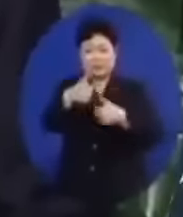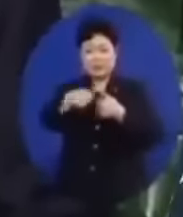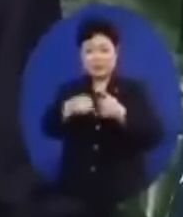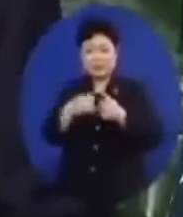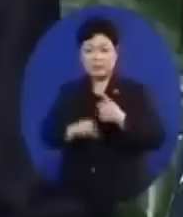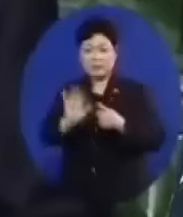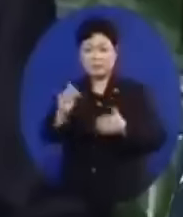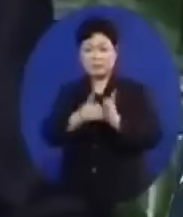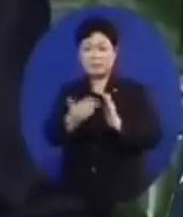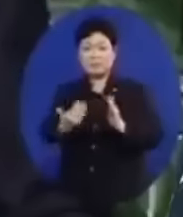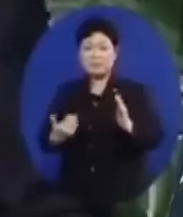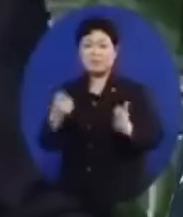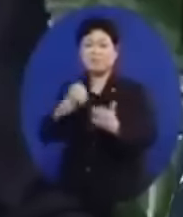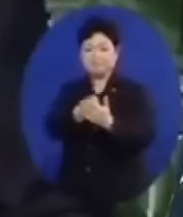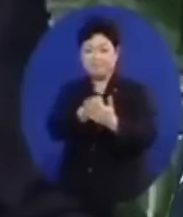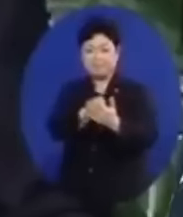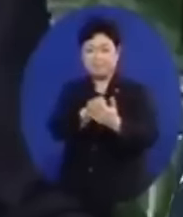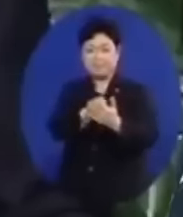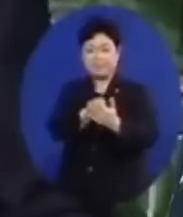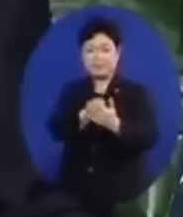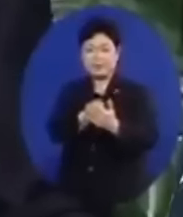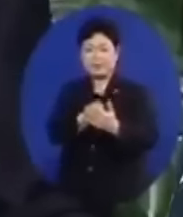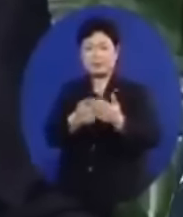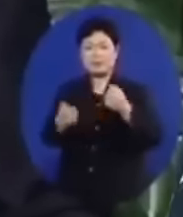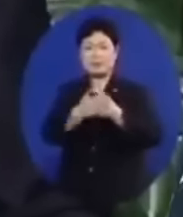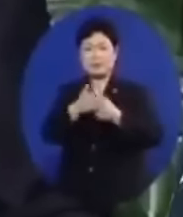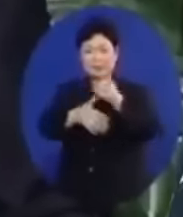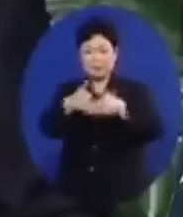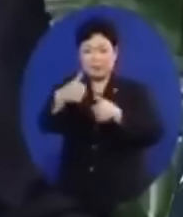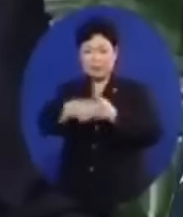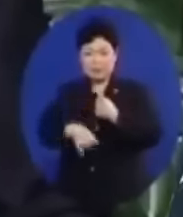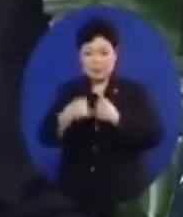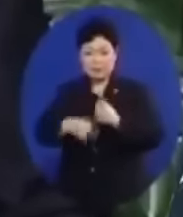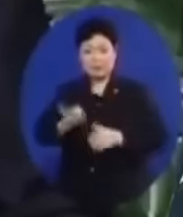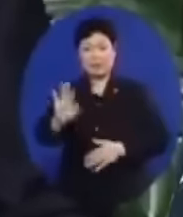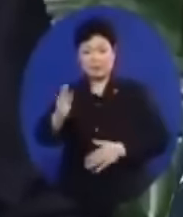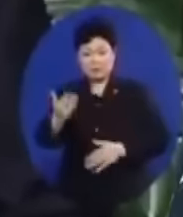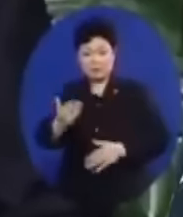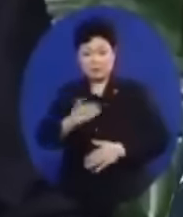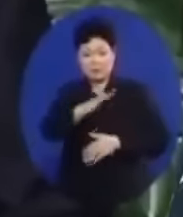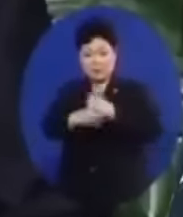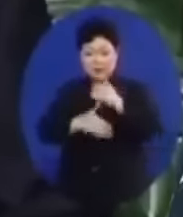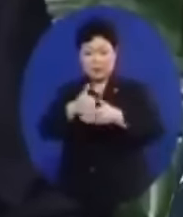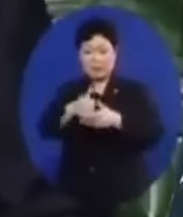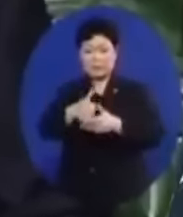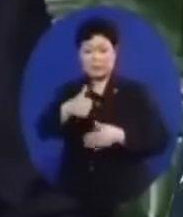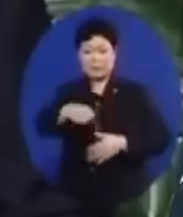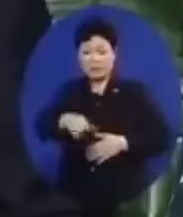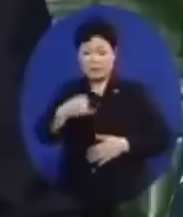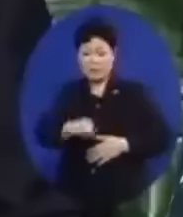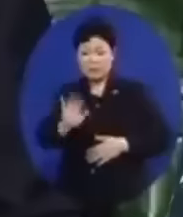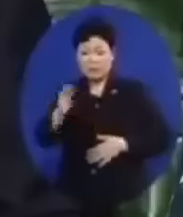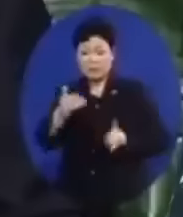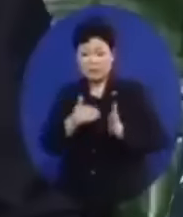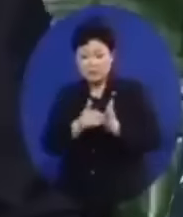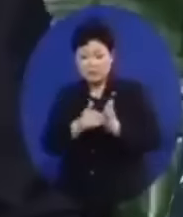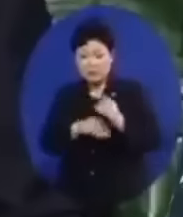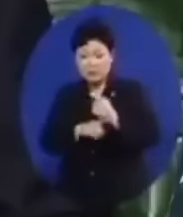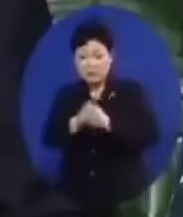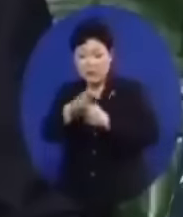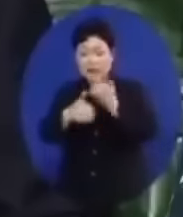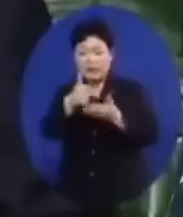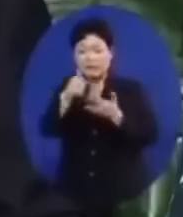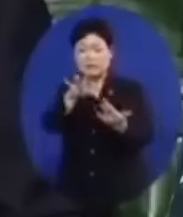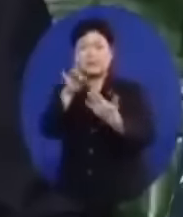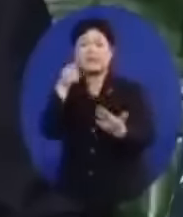되도록 예정을 해 주셨다는 것입니다. 그래서 우리가 하나님 자녀가 되었다. 우리가 하나님 자녀가 된 것은 하나님이 택해